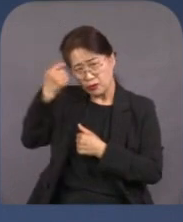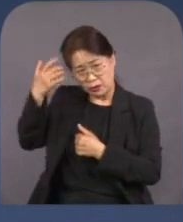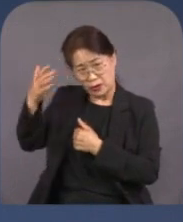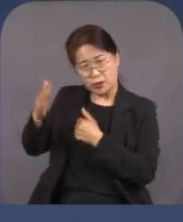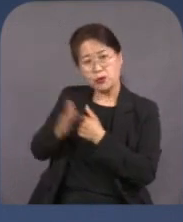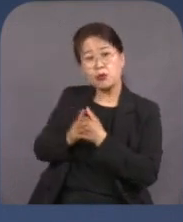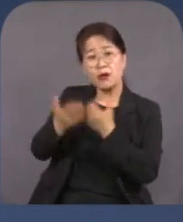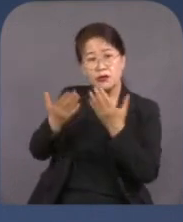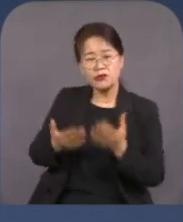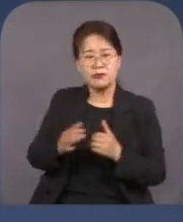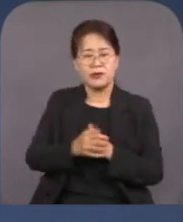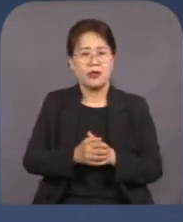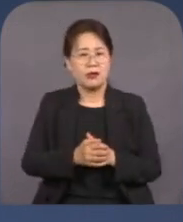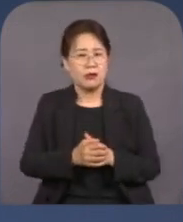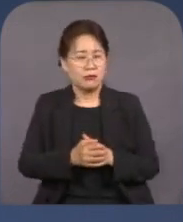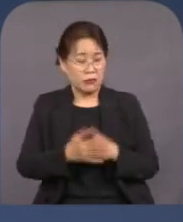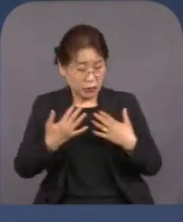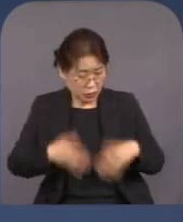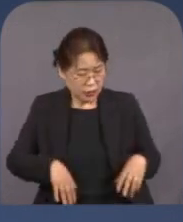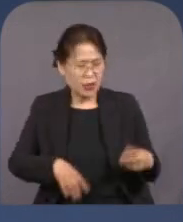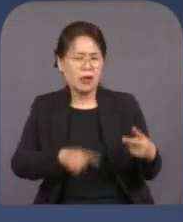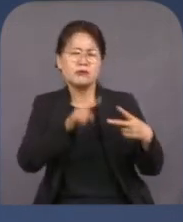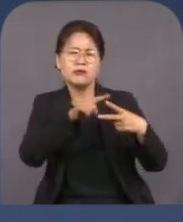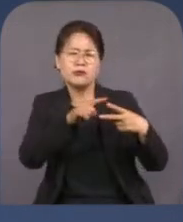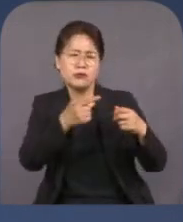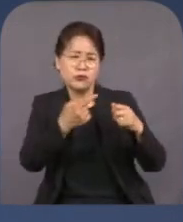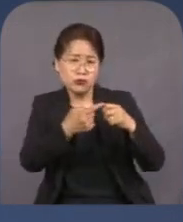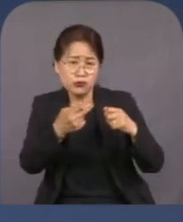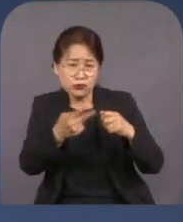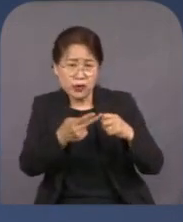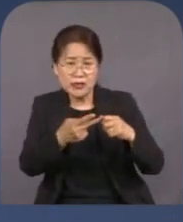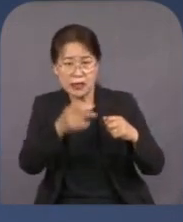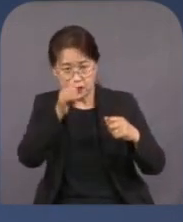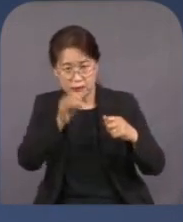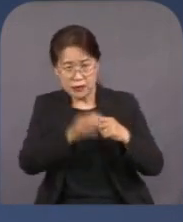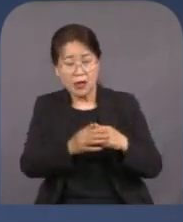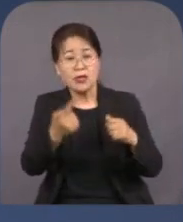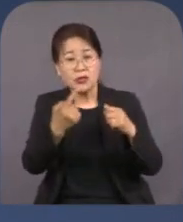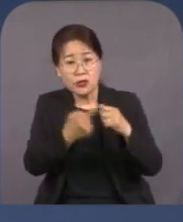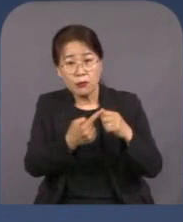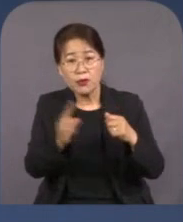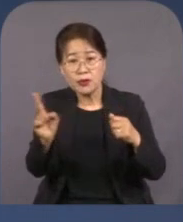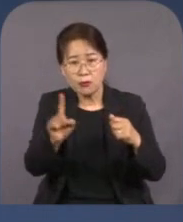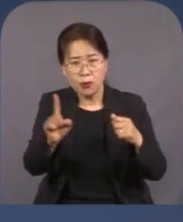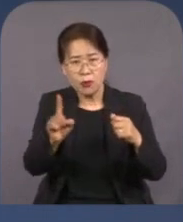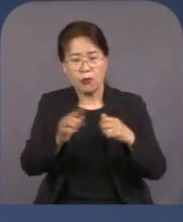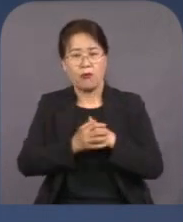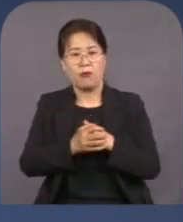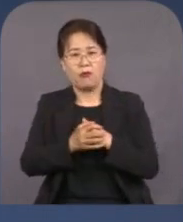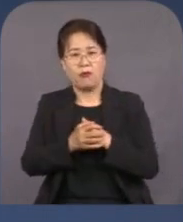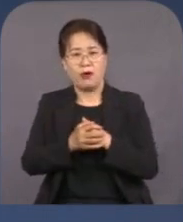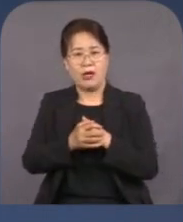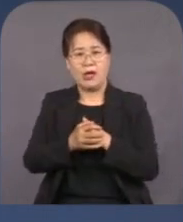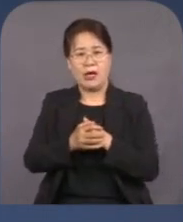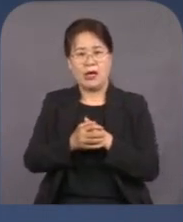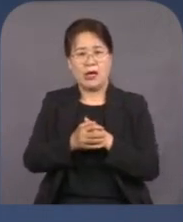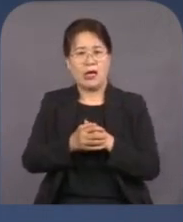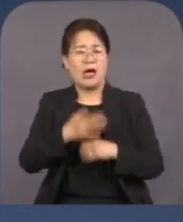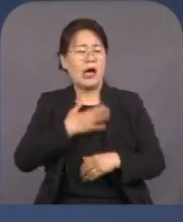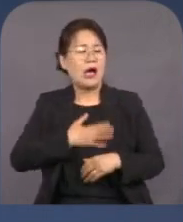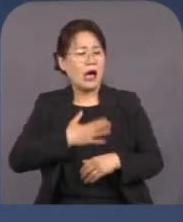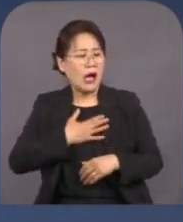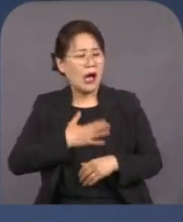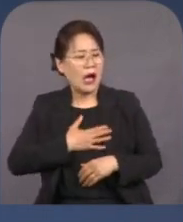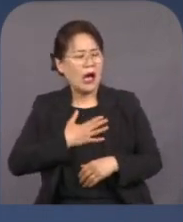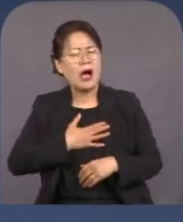우리의 연약함은 두 가지가 있는데 기도에 관해서 그 첫 번째 연약함이 뭐냐 그러면 알면서도